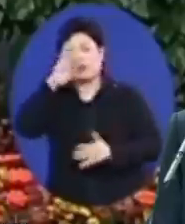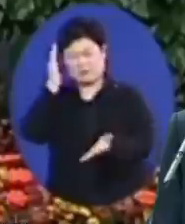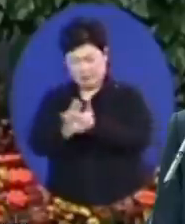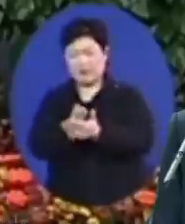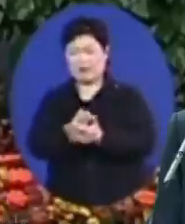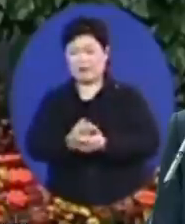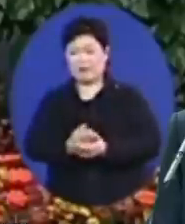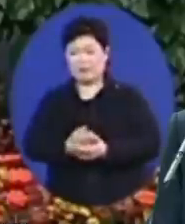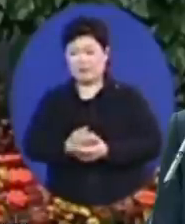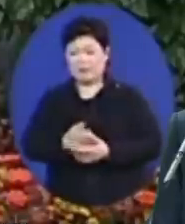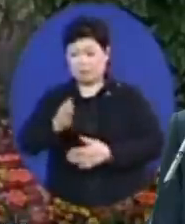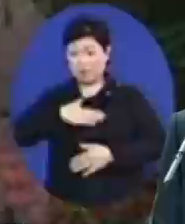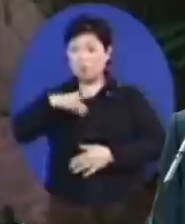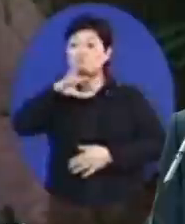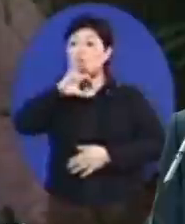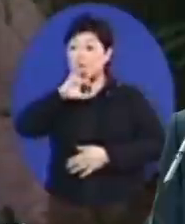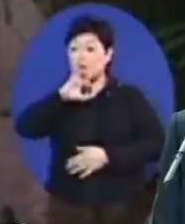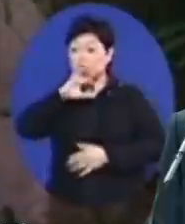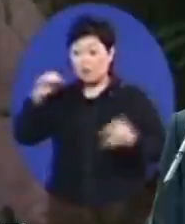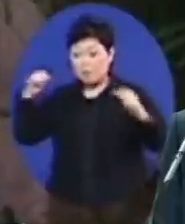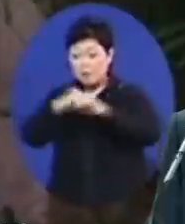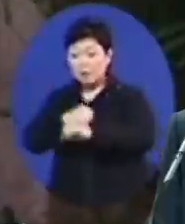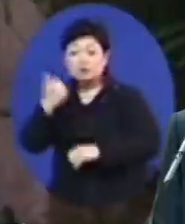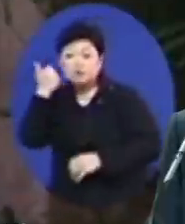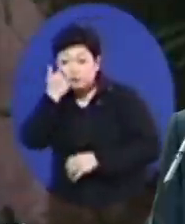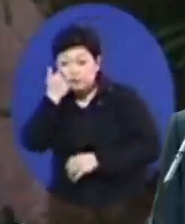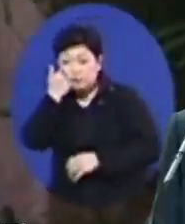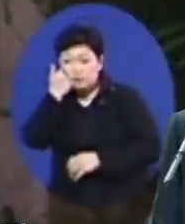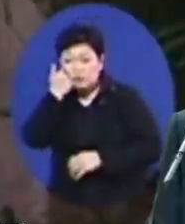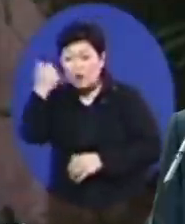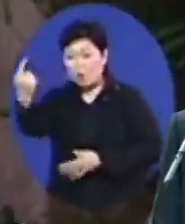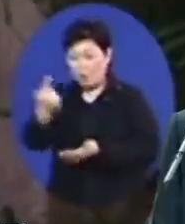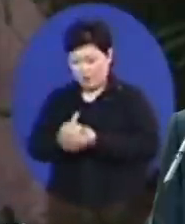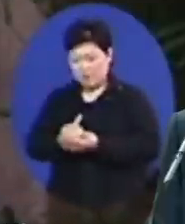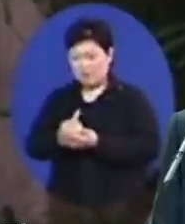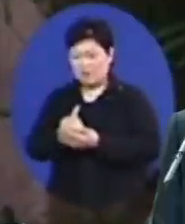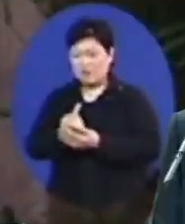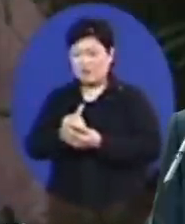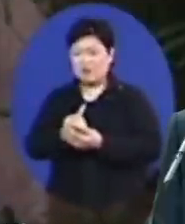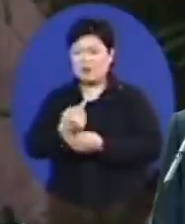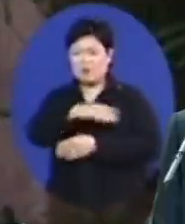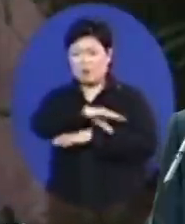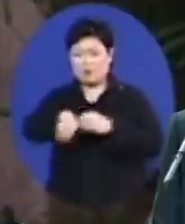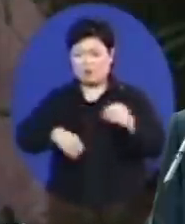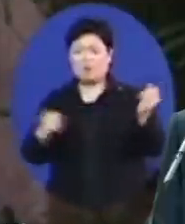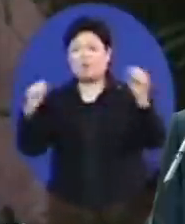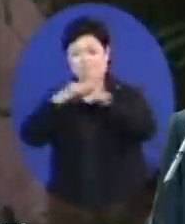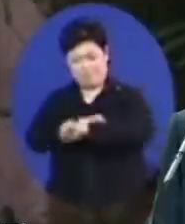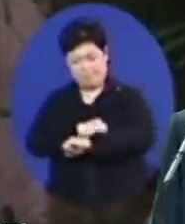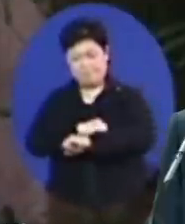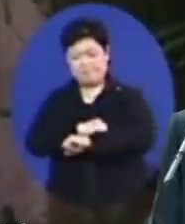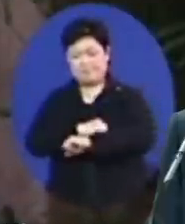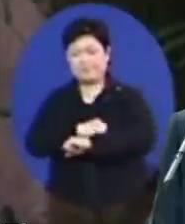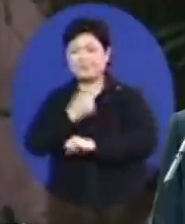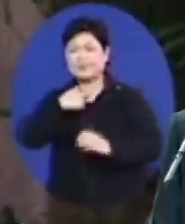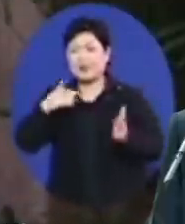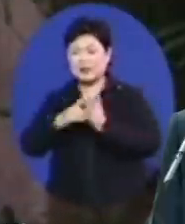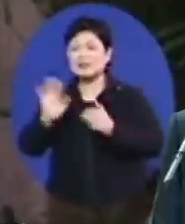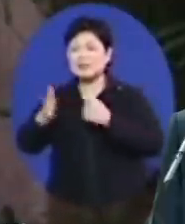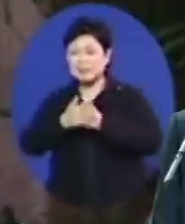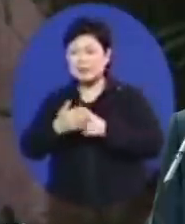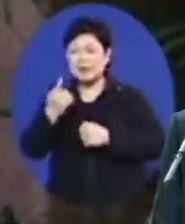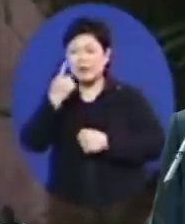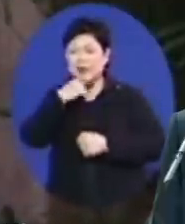내가 했는데 멸망시키는 사람들이 와서 그를 멸망시켜버리는 것입니다. 그러므로